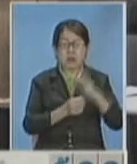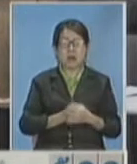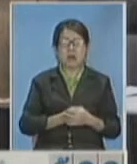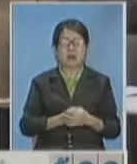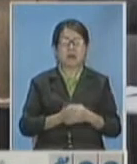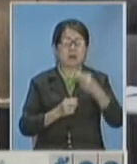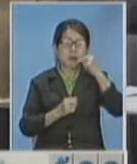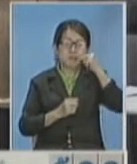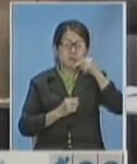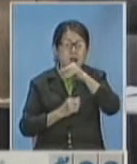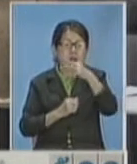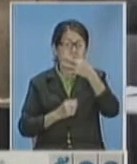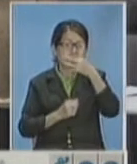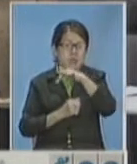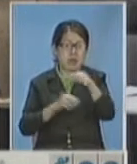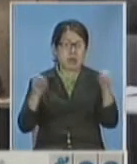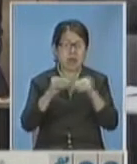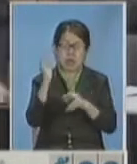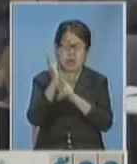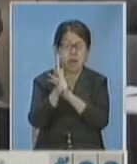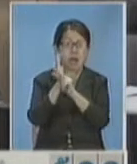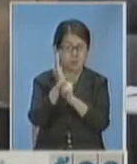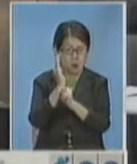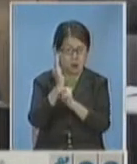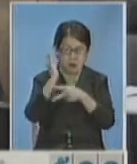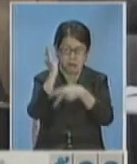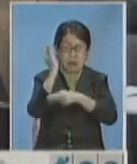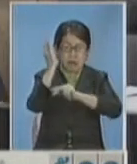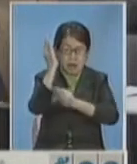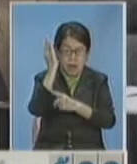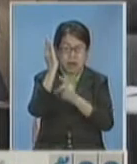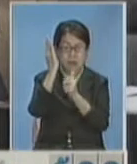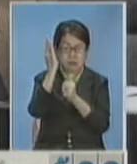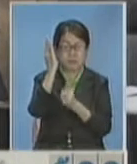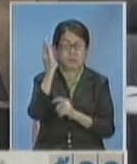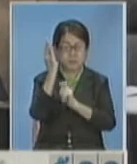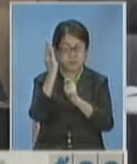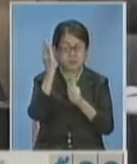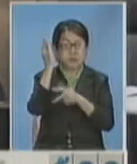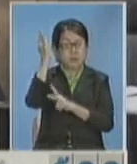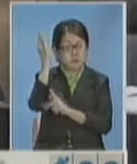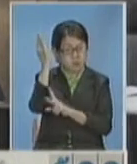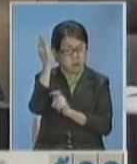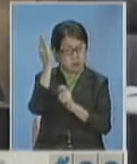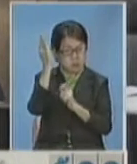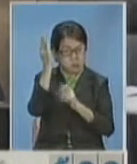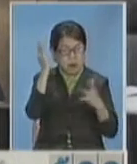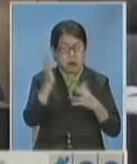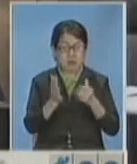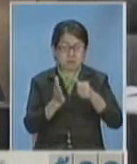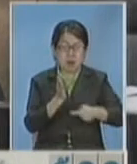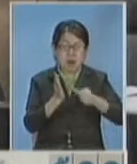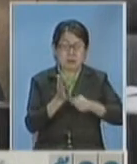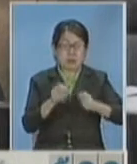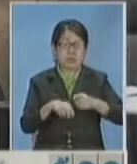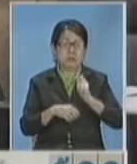อันดามันนะคะตั้งแต่จังหวัดระนองนะคะจังหวัดพังงานะคะจังหวัดภูเก็ตที่อยู่ตรงนั้นด้วยเสียภาษีให้